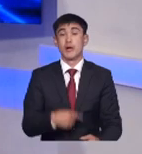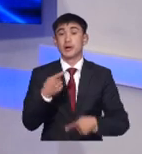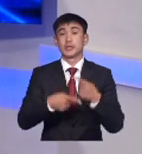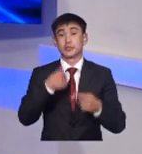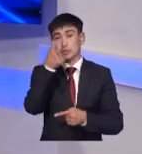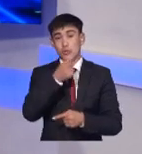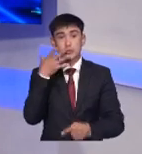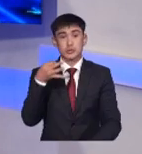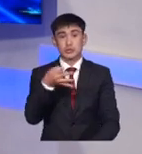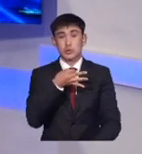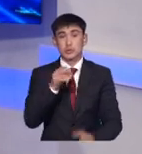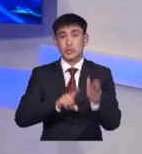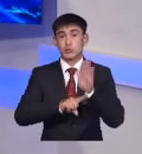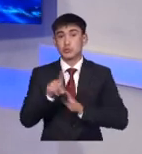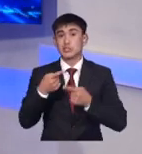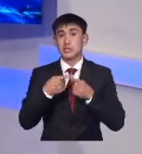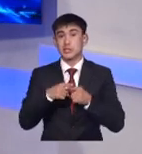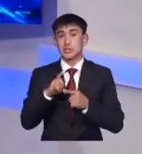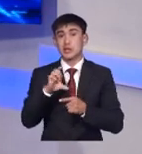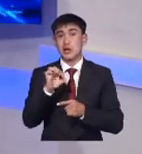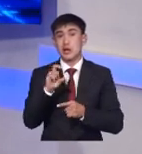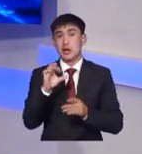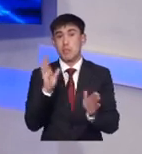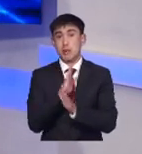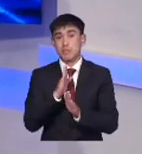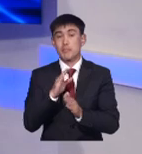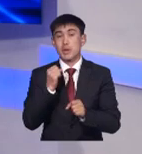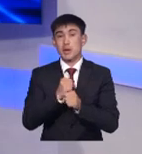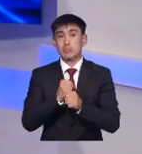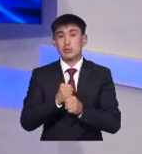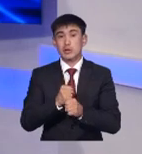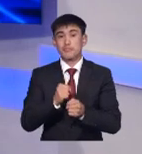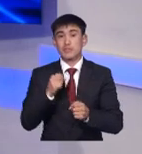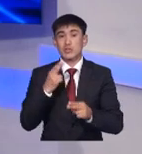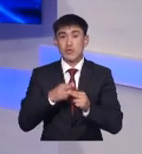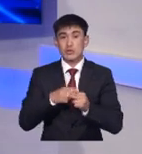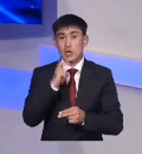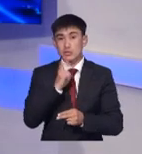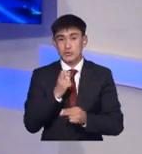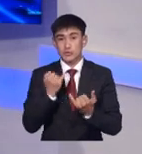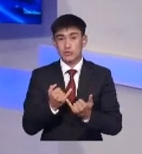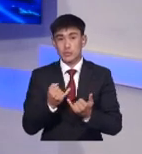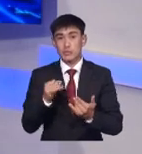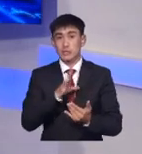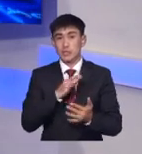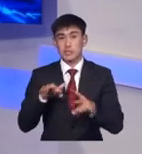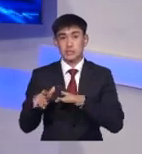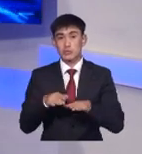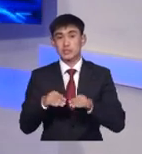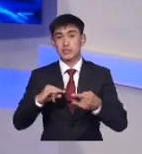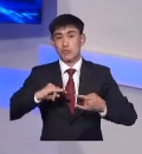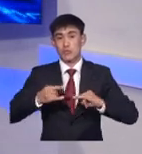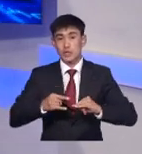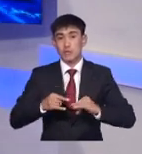в следующем году в Алматинской области запустят Техно Экопарк по переработке твёрдо бытовых отходов сегодня состоялась церемония